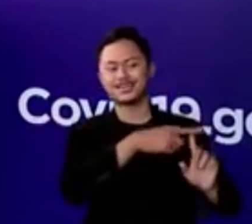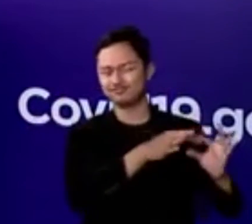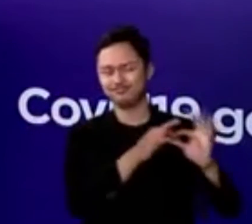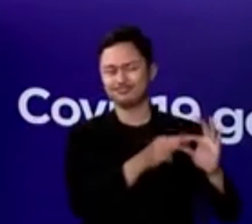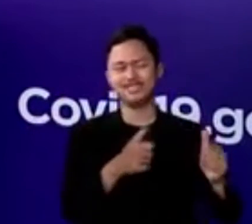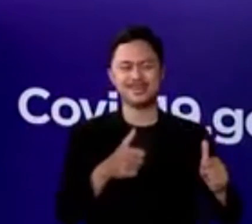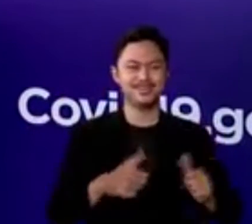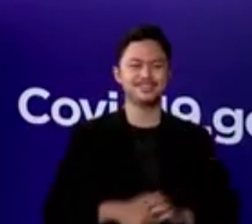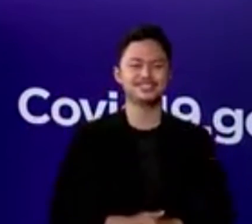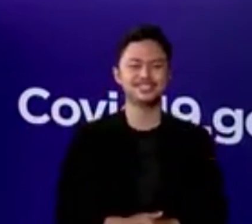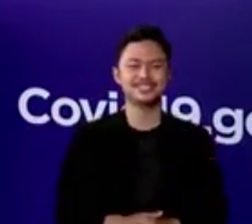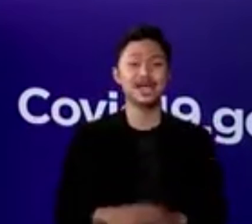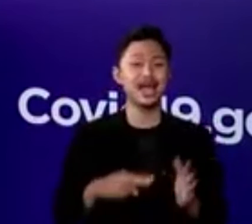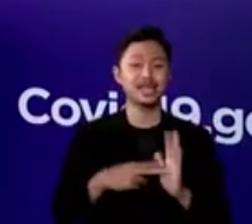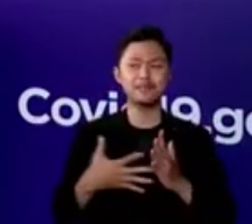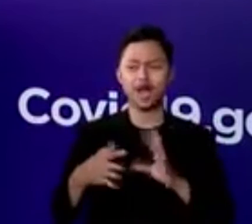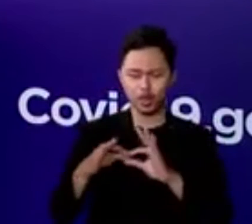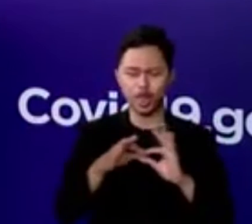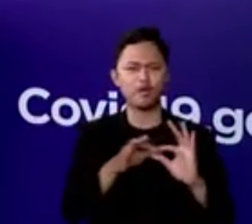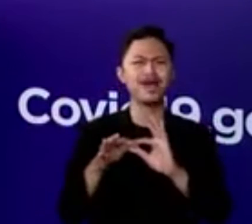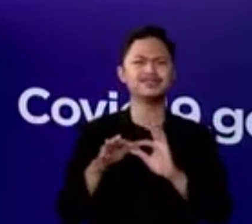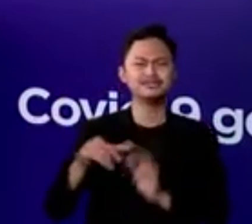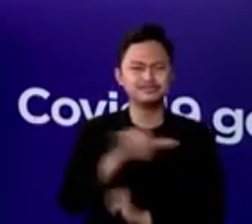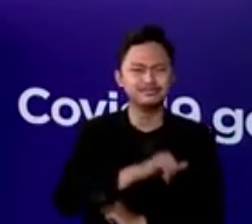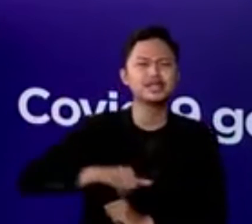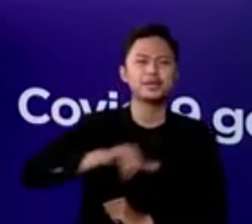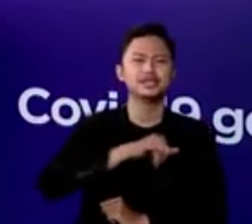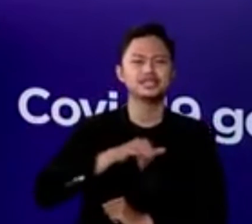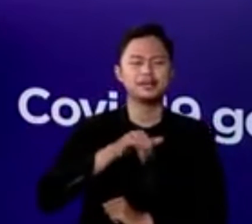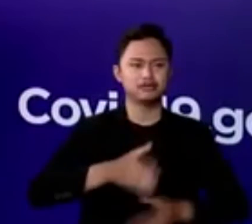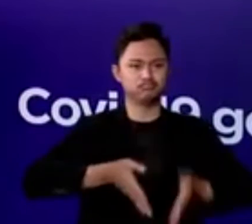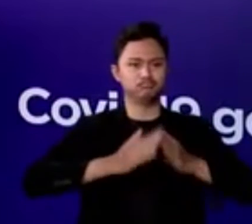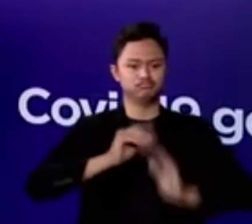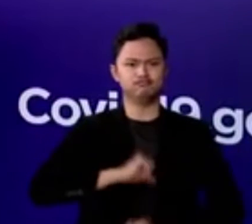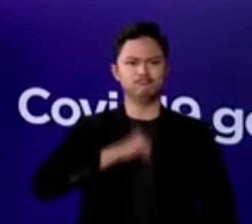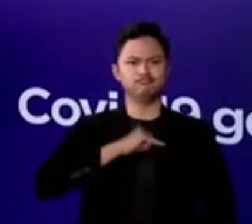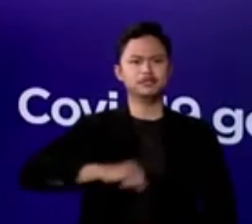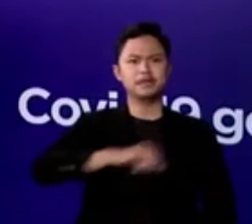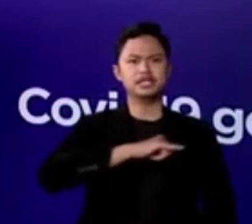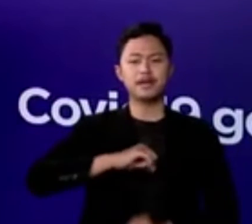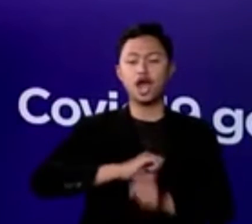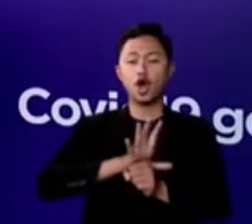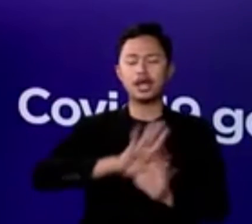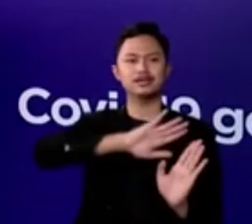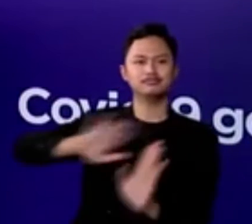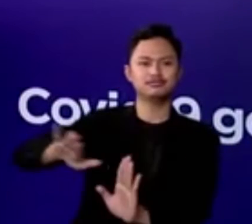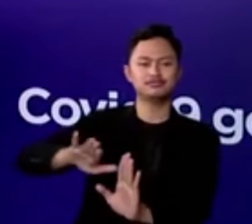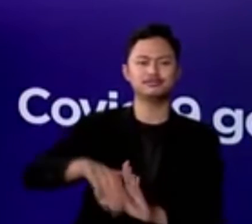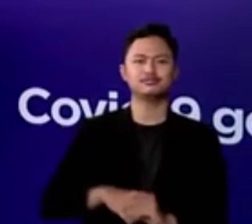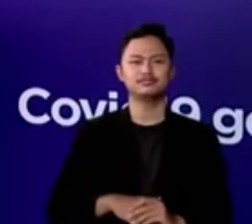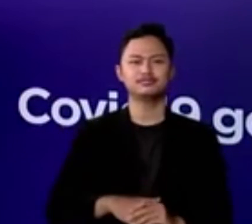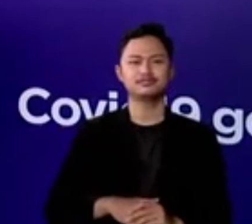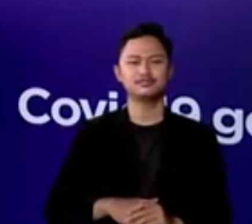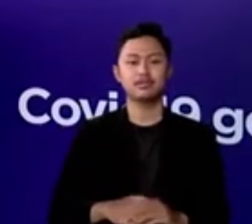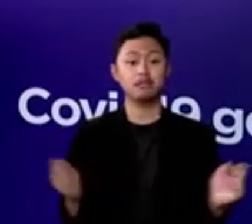Haha iya Gan Jadi kita harus berkolaborasi untuk sama-sama eh bangkit dari covert ini gitu kan terus